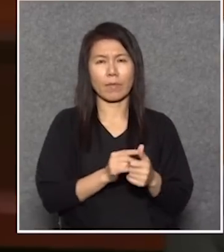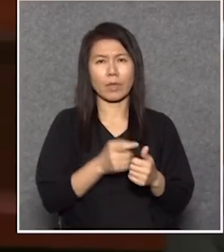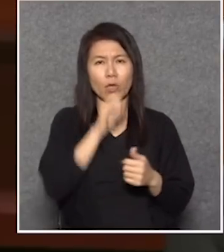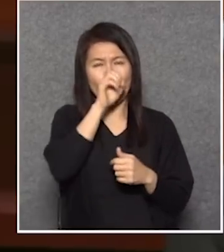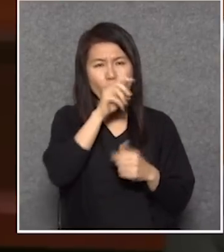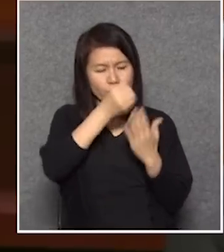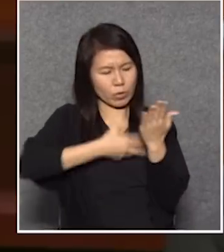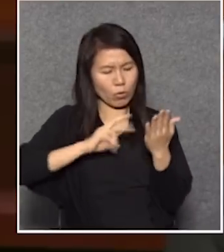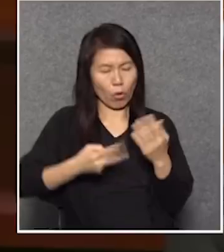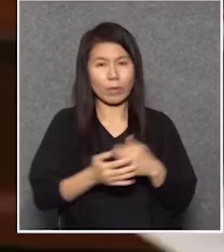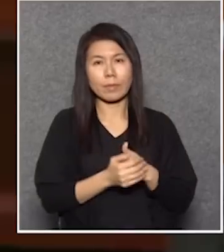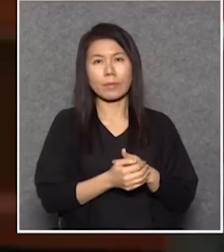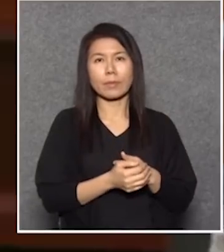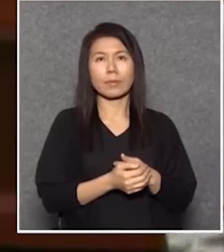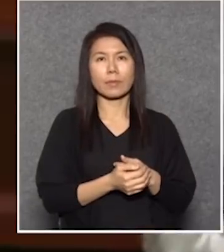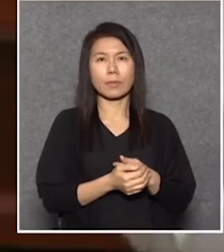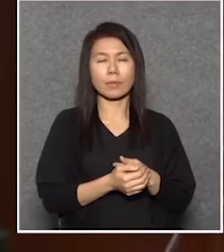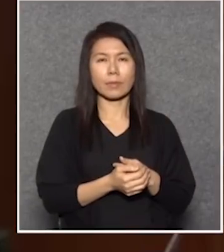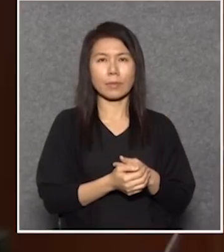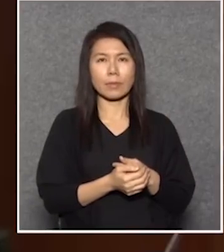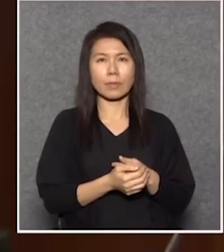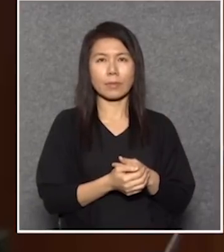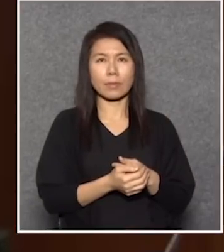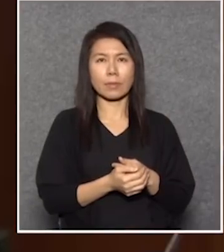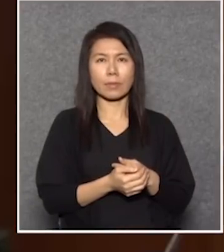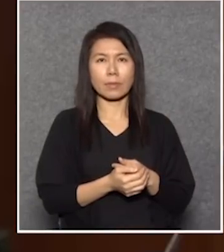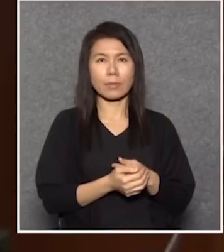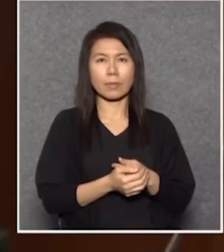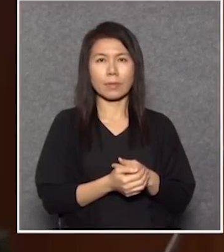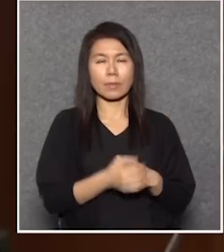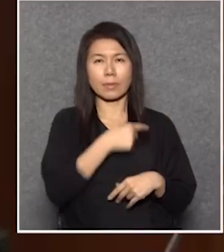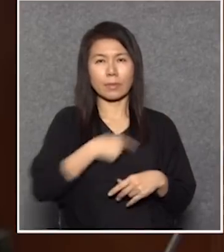訂案咯，係咪？ 有冇其他委員要發言？